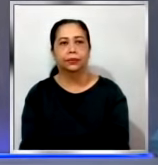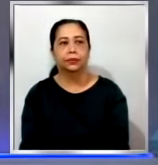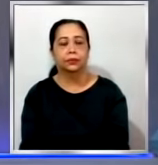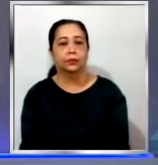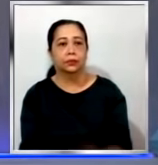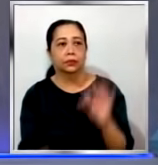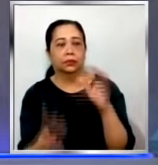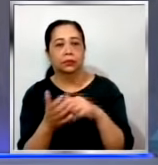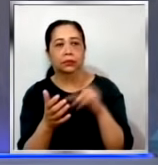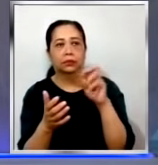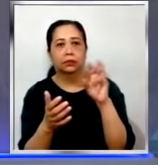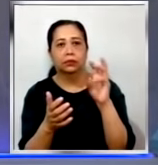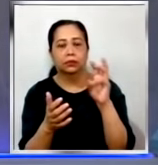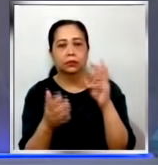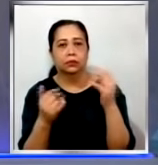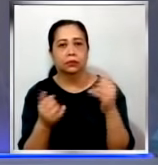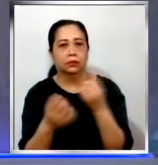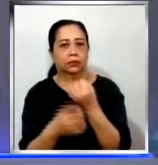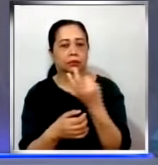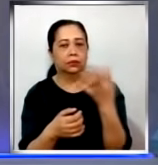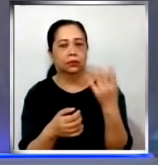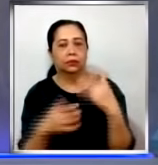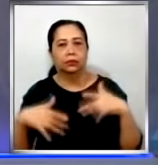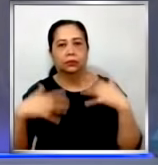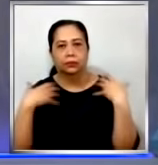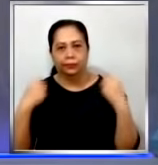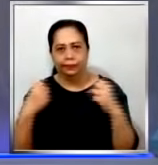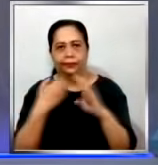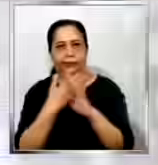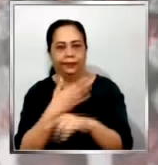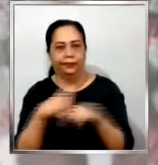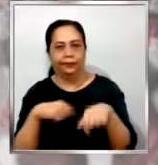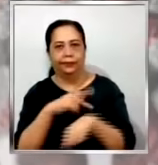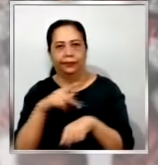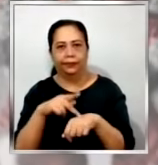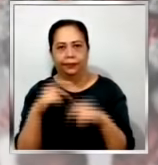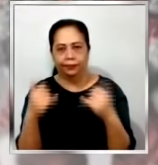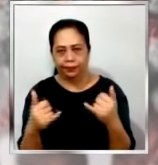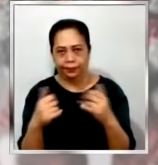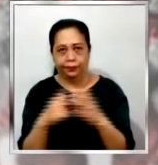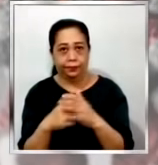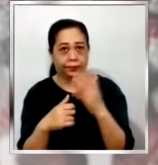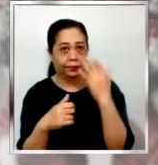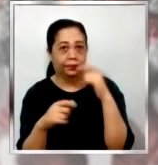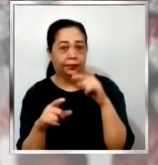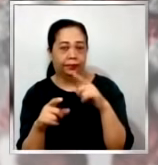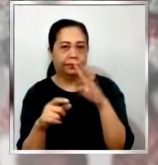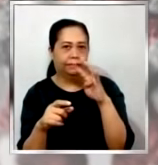9,269 ang bilang ng mga gumaling sa COVID-19 sa bansa ngayong araw. Dahil po dyan,